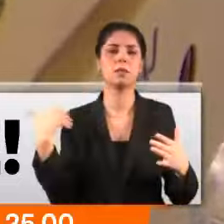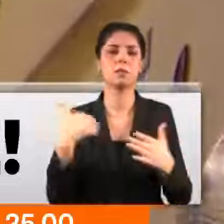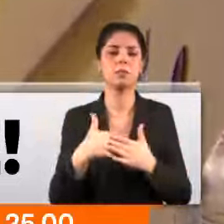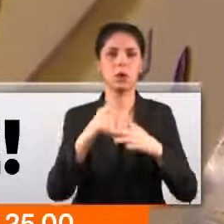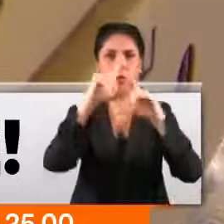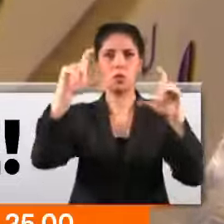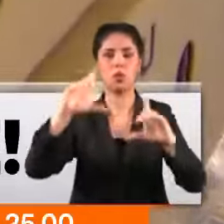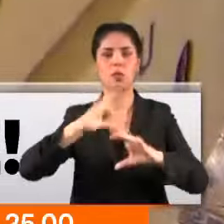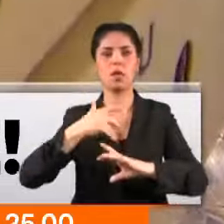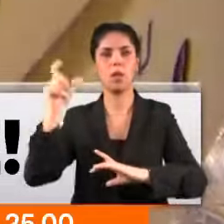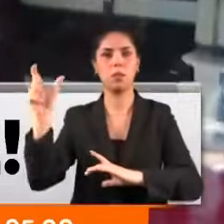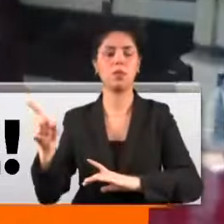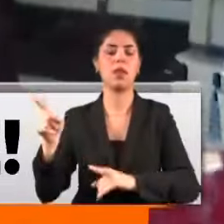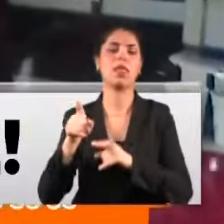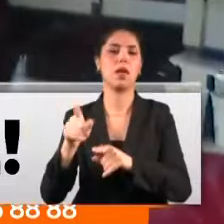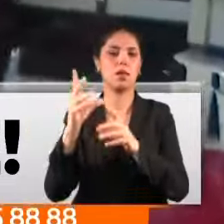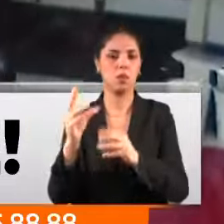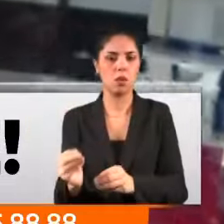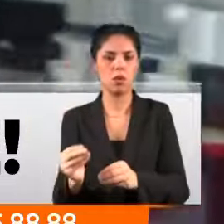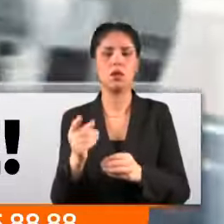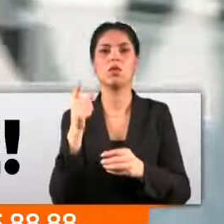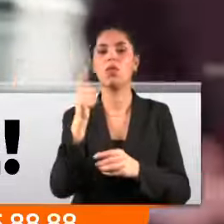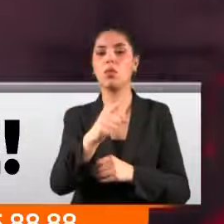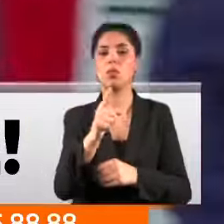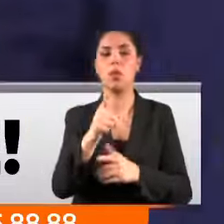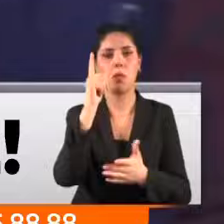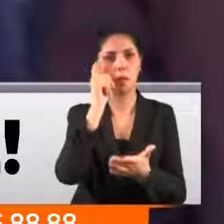personeli tarafından takip edilecek. Şarküteriler,